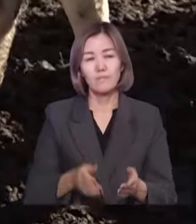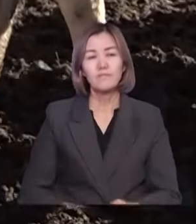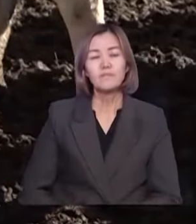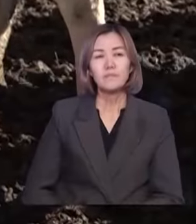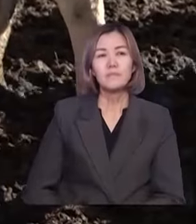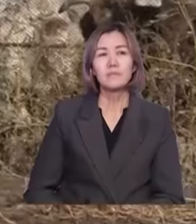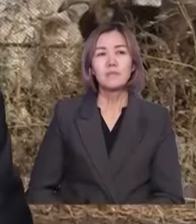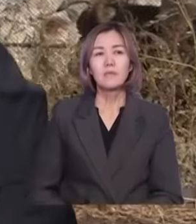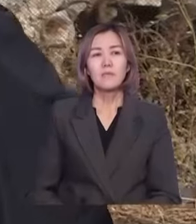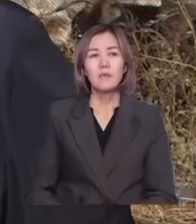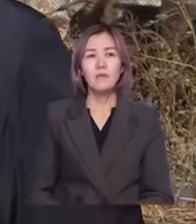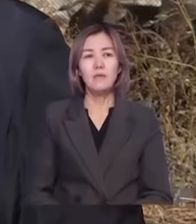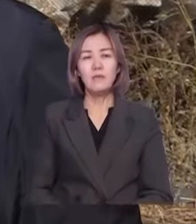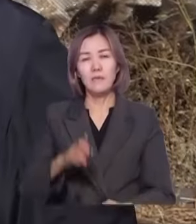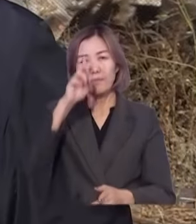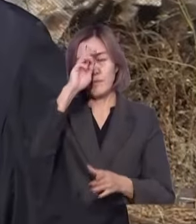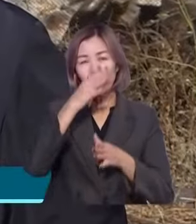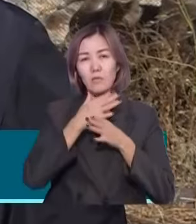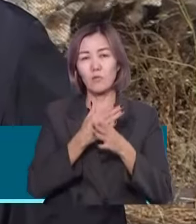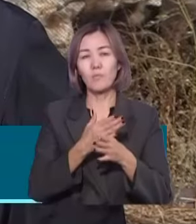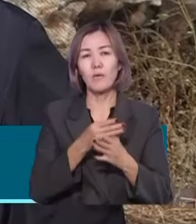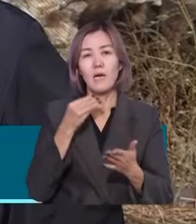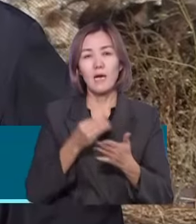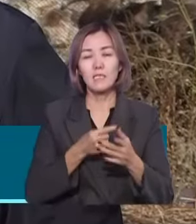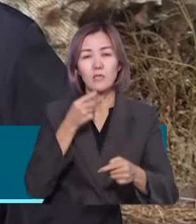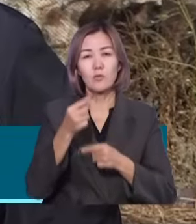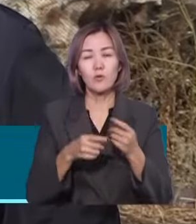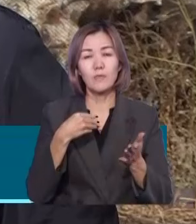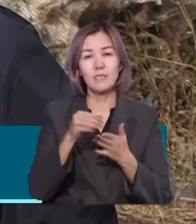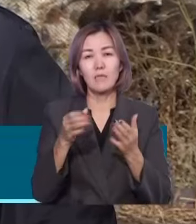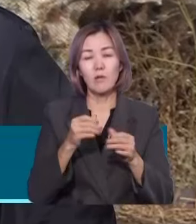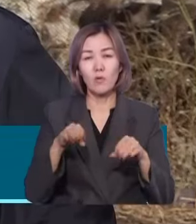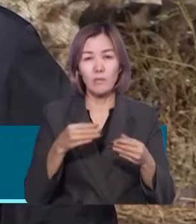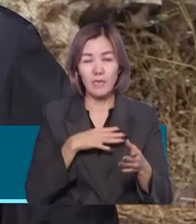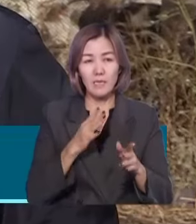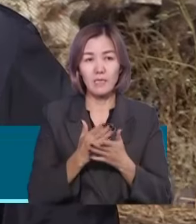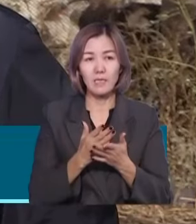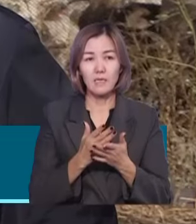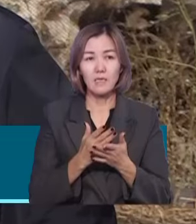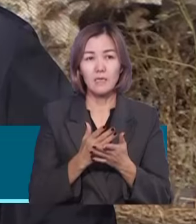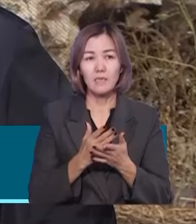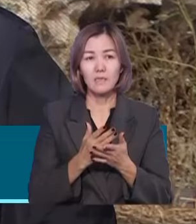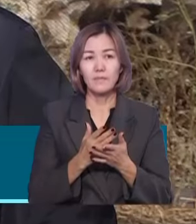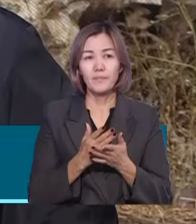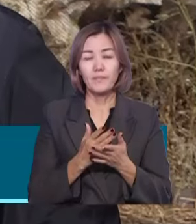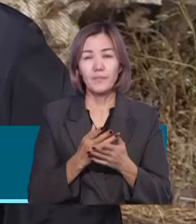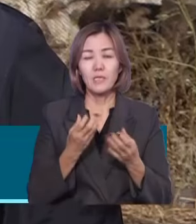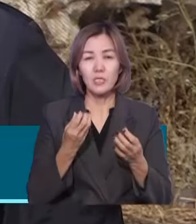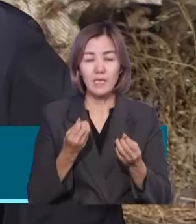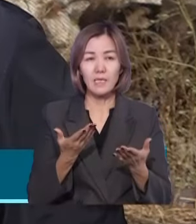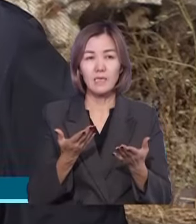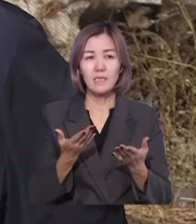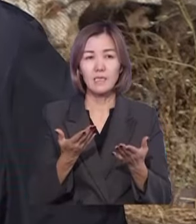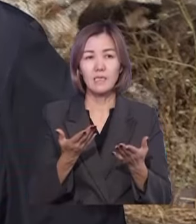көрсетіліп жатыр. Субсидия жалпы мал басын, асыл тұқымды мал басын сатып алуға беріледі. Аталық басын, аналық басын сатып алуға және